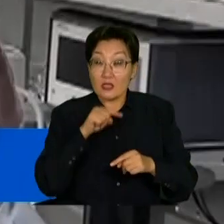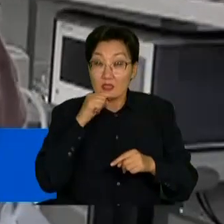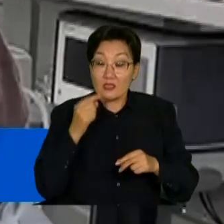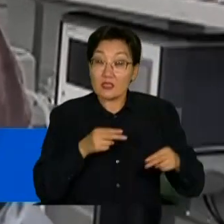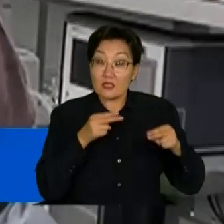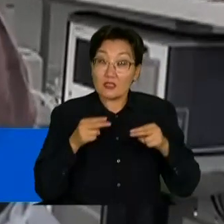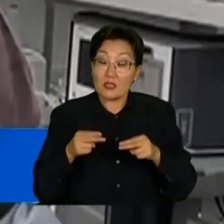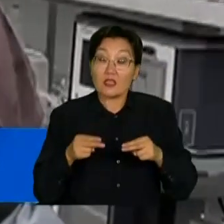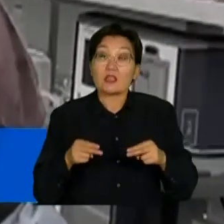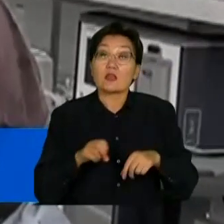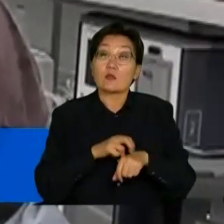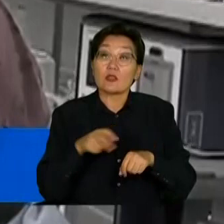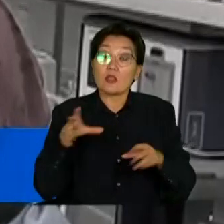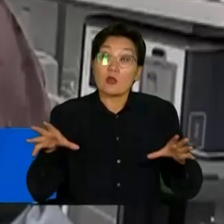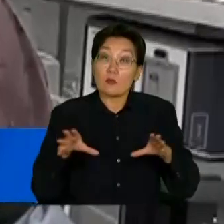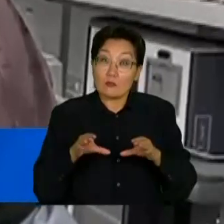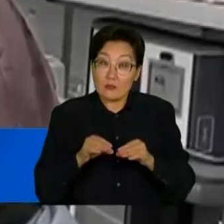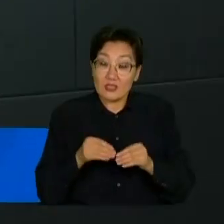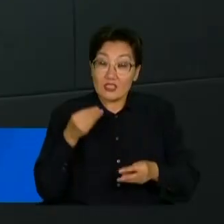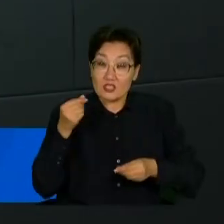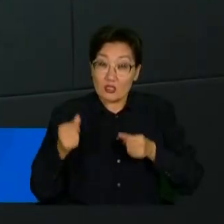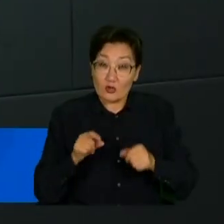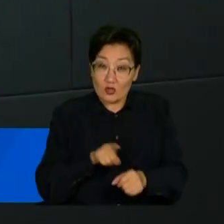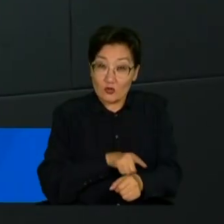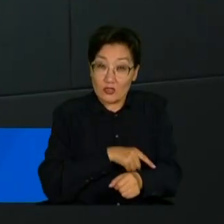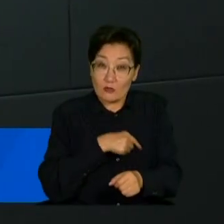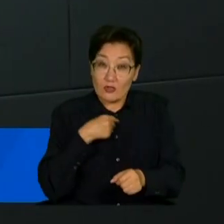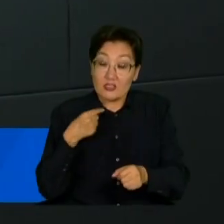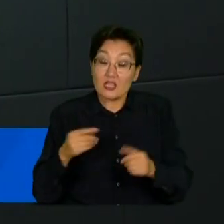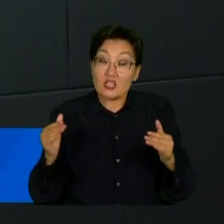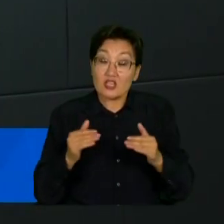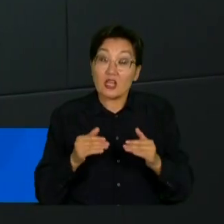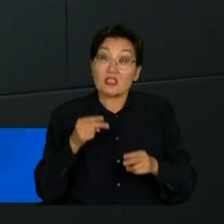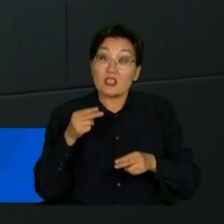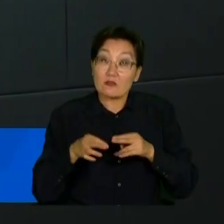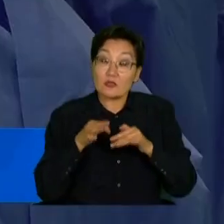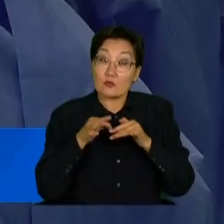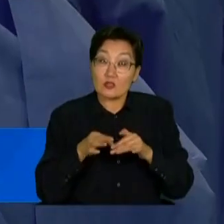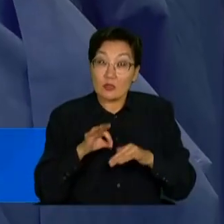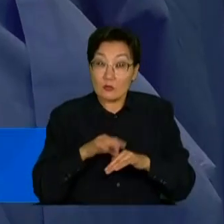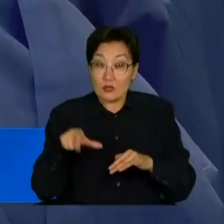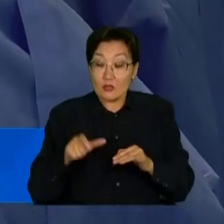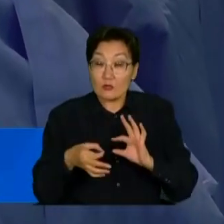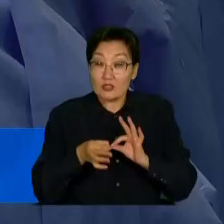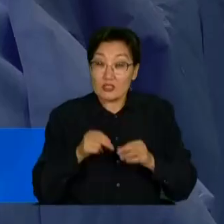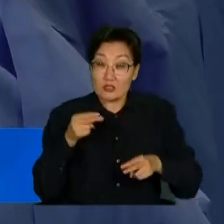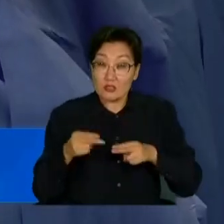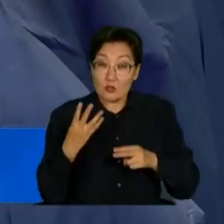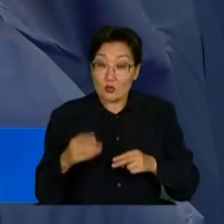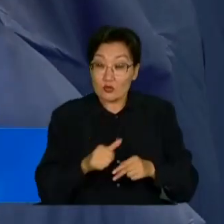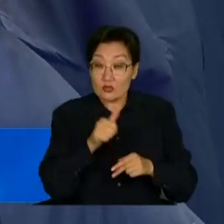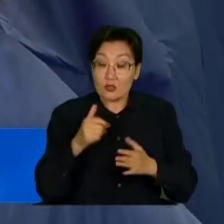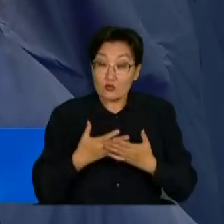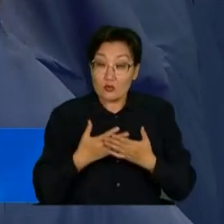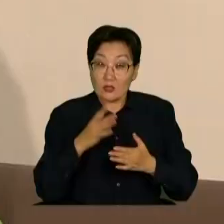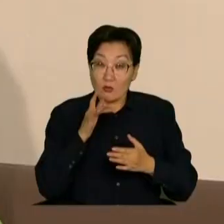дәрігермен бірге жасандық қан айналымы жағдайында шағын инвазивті тороскопиялық операциясын жасаған. Науқастың айтуынша күрделі ота 4 сағатқа жуық